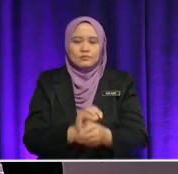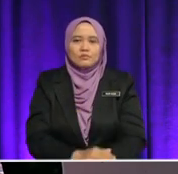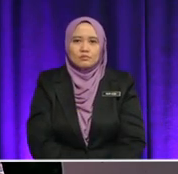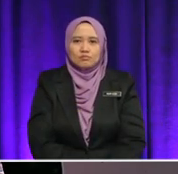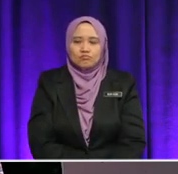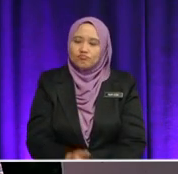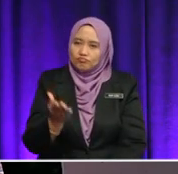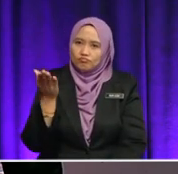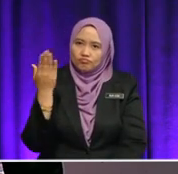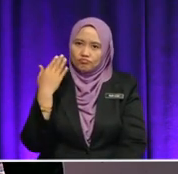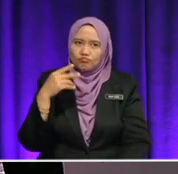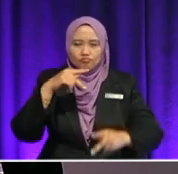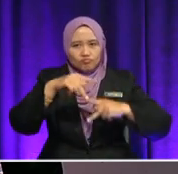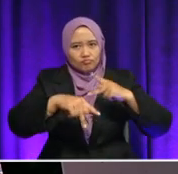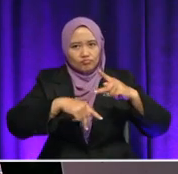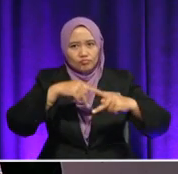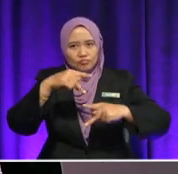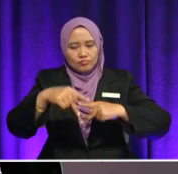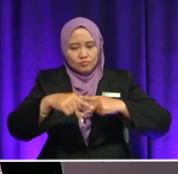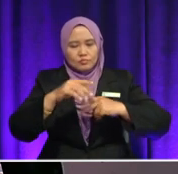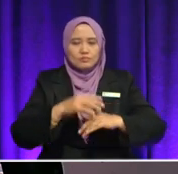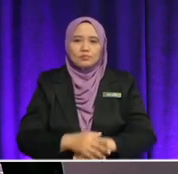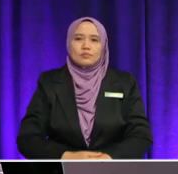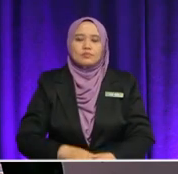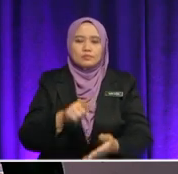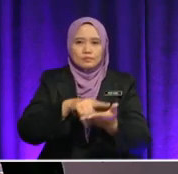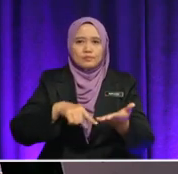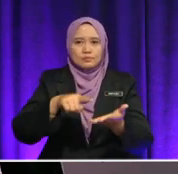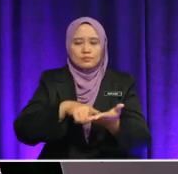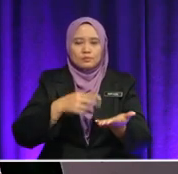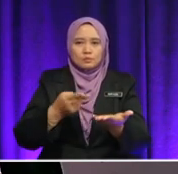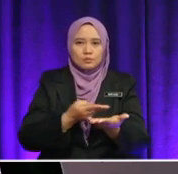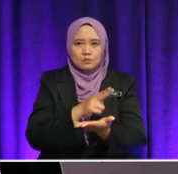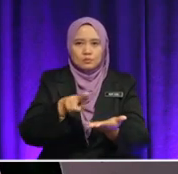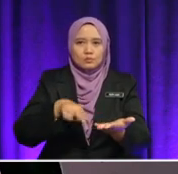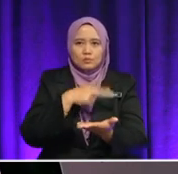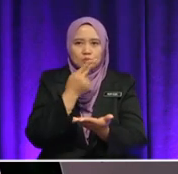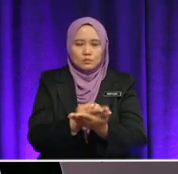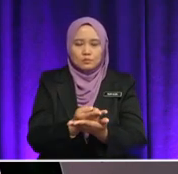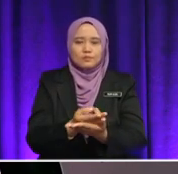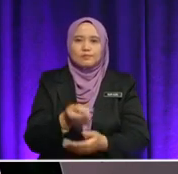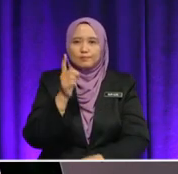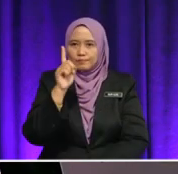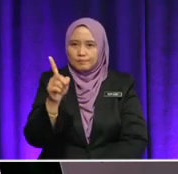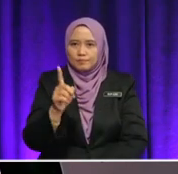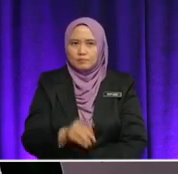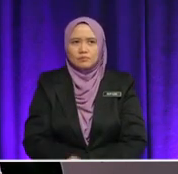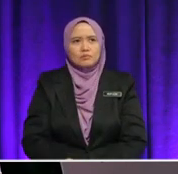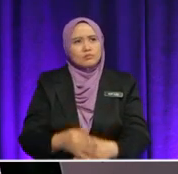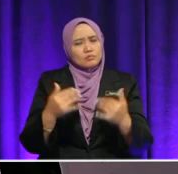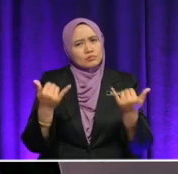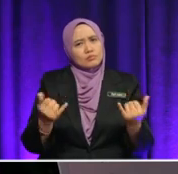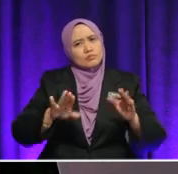pertama Jadi sebelum di hari umum pertama kita ada penerangan berkenaan proses Bagaimana